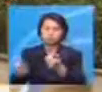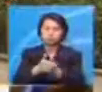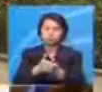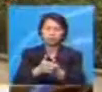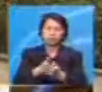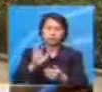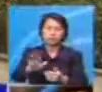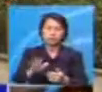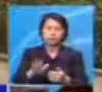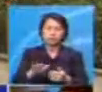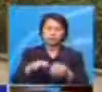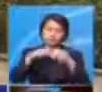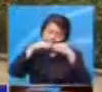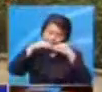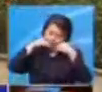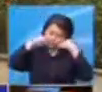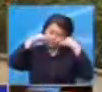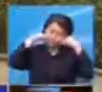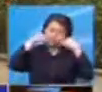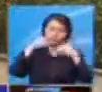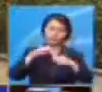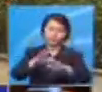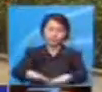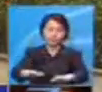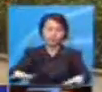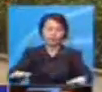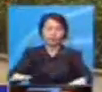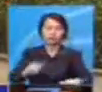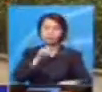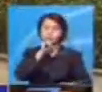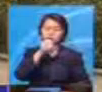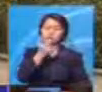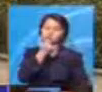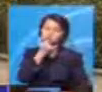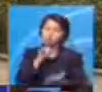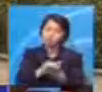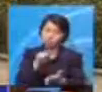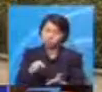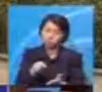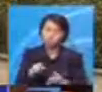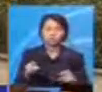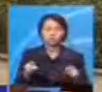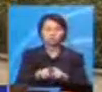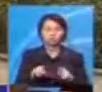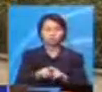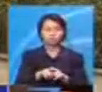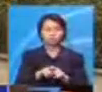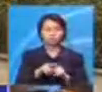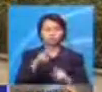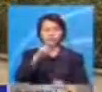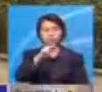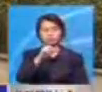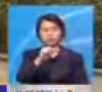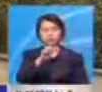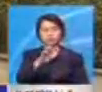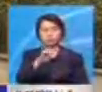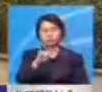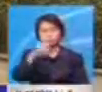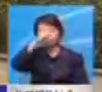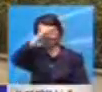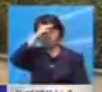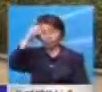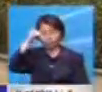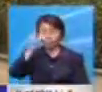semula segaris senyuman di wajah anak-anak yang tidak berdosa ini sebagaimana sabda Nabi Muhammad sallallahuaihi